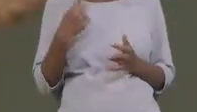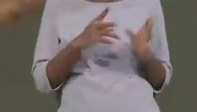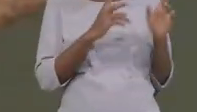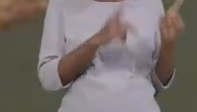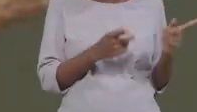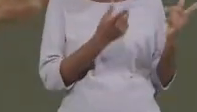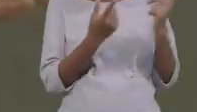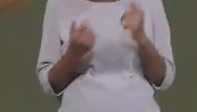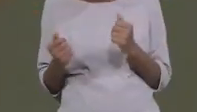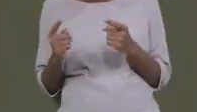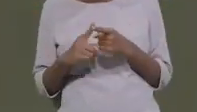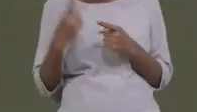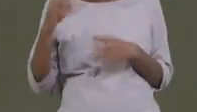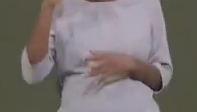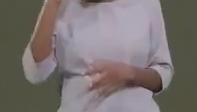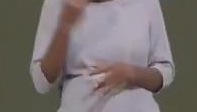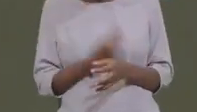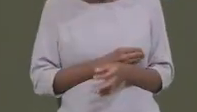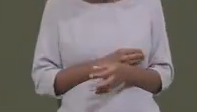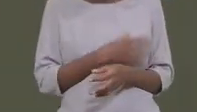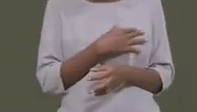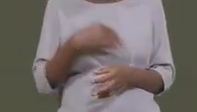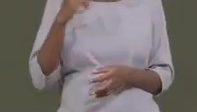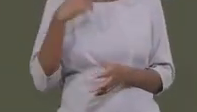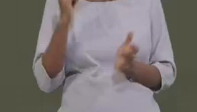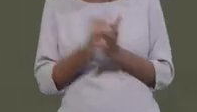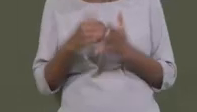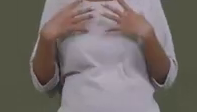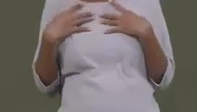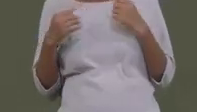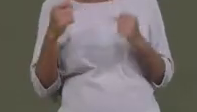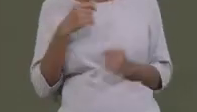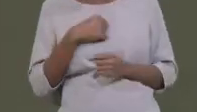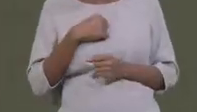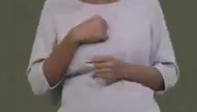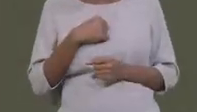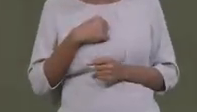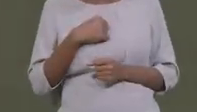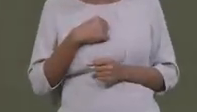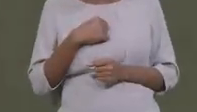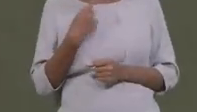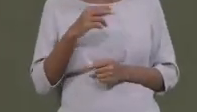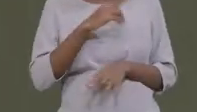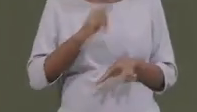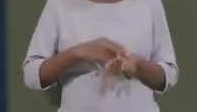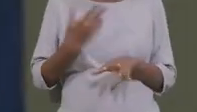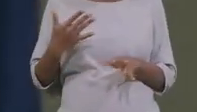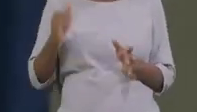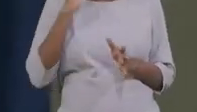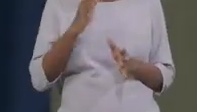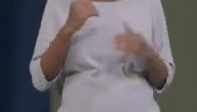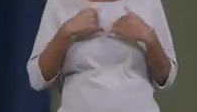et la personne vient au fils et dit, guéris-moi. La chose normale